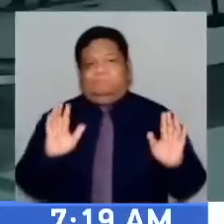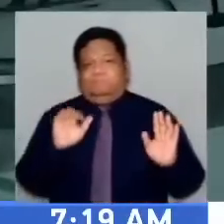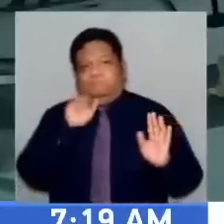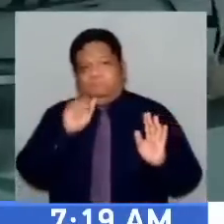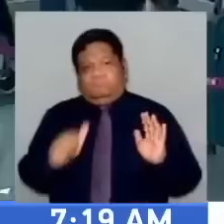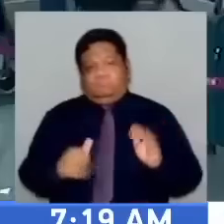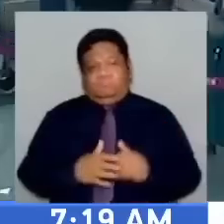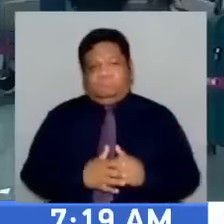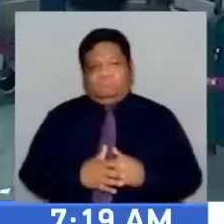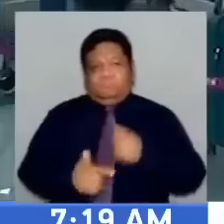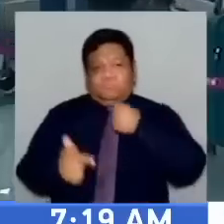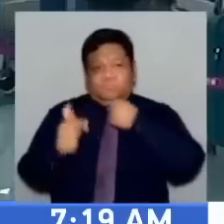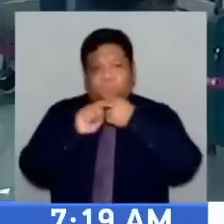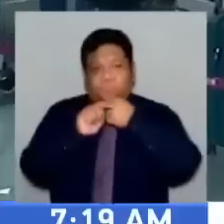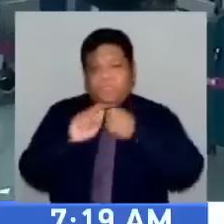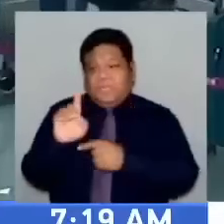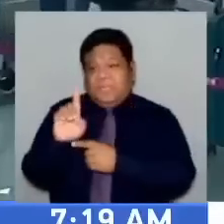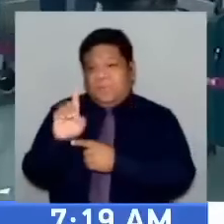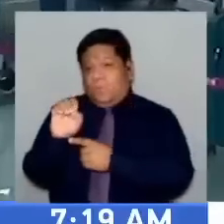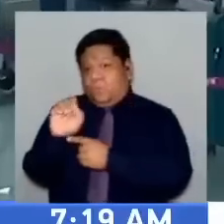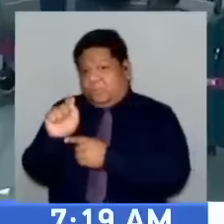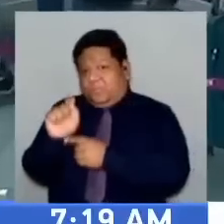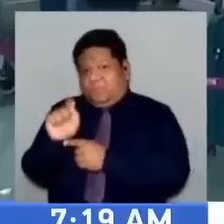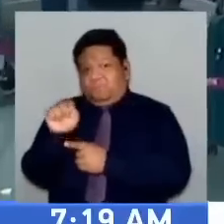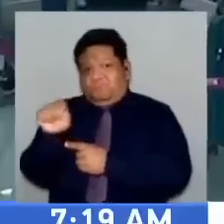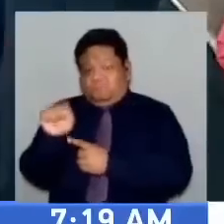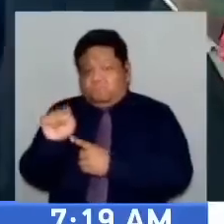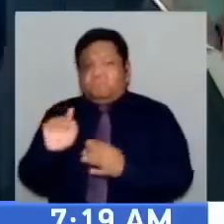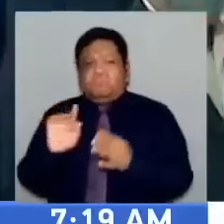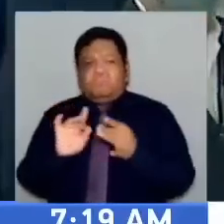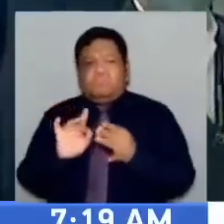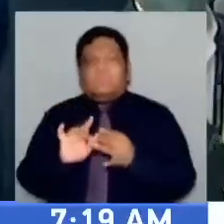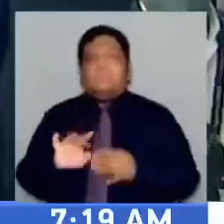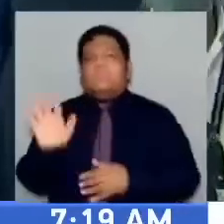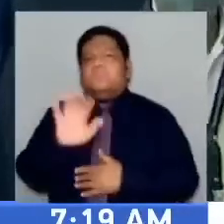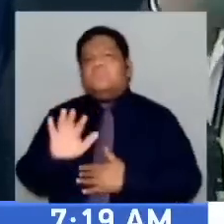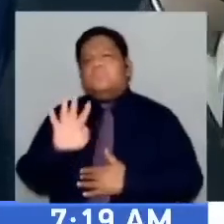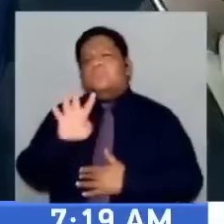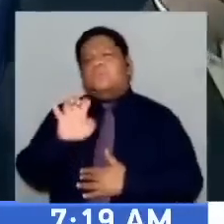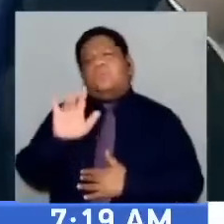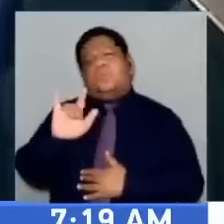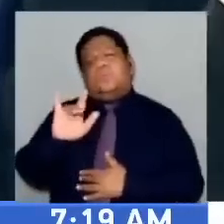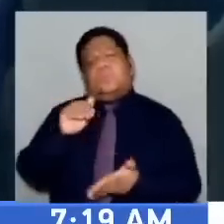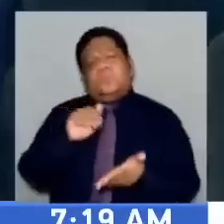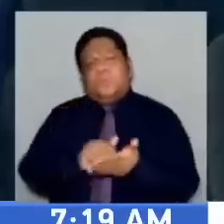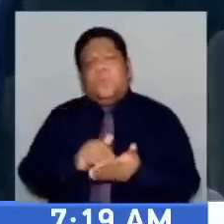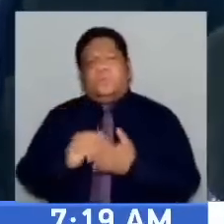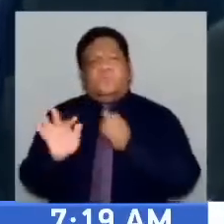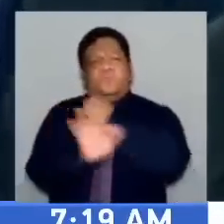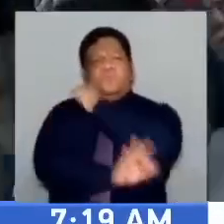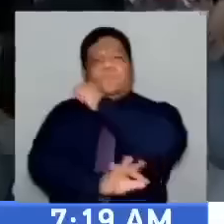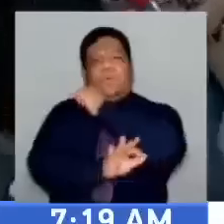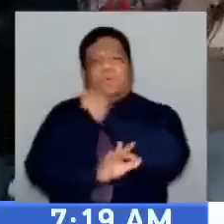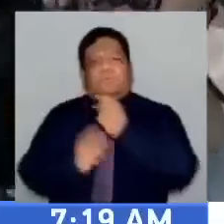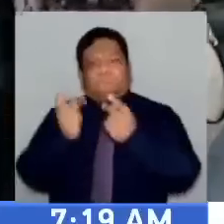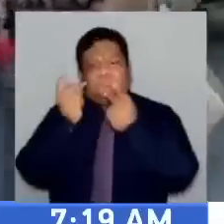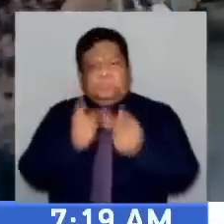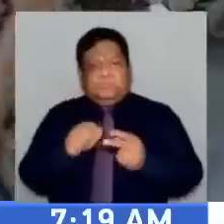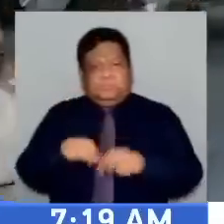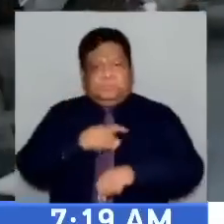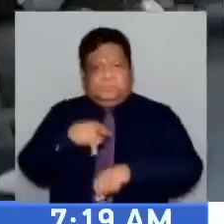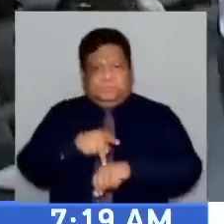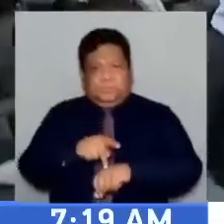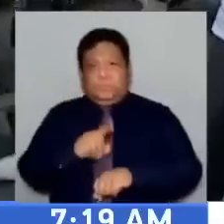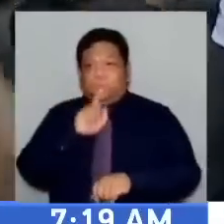nitong Enero lang, higit sa 425,000 na dayuhang turista ang bumisita sa bansa. Higit 91% ng kabuuang